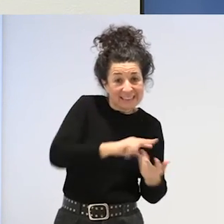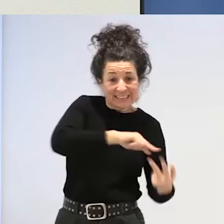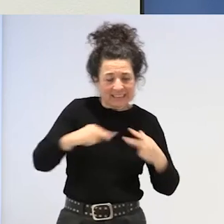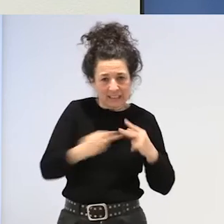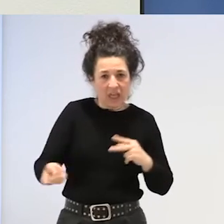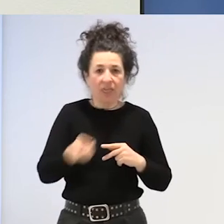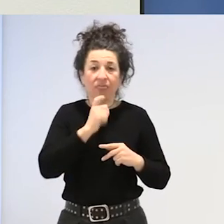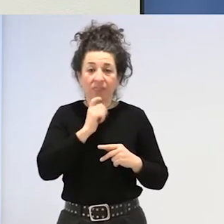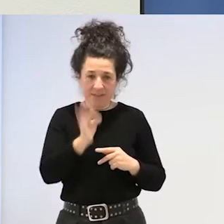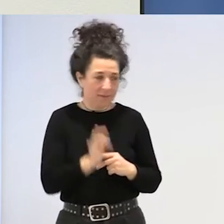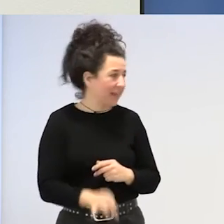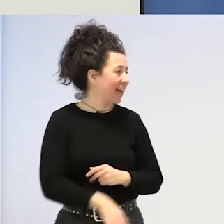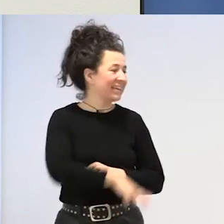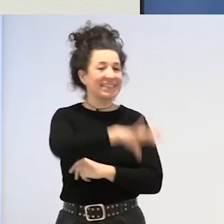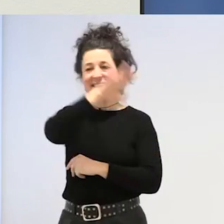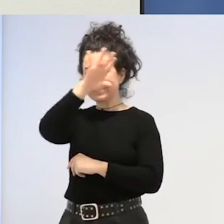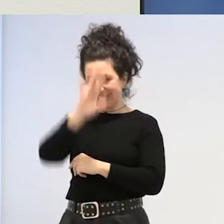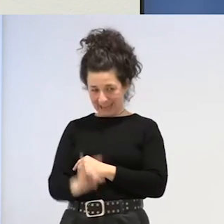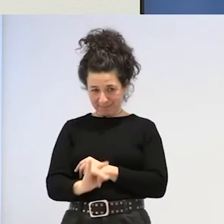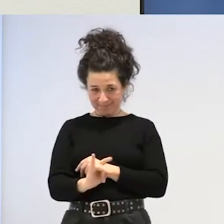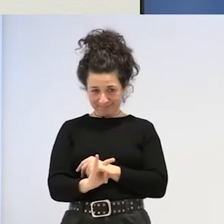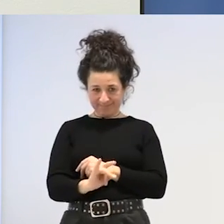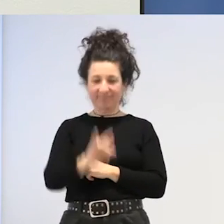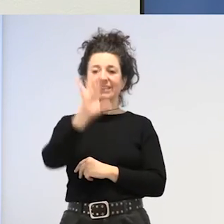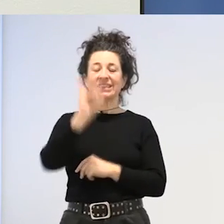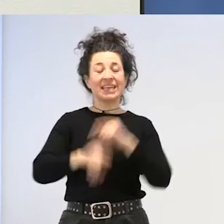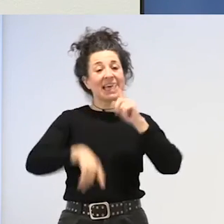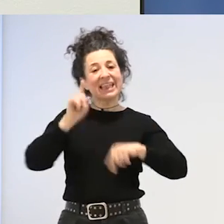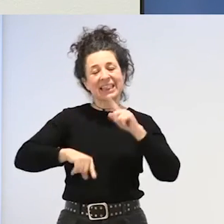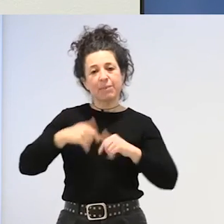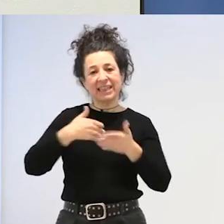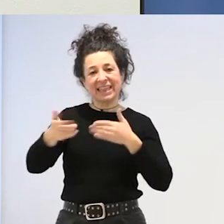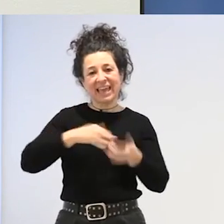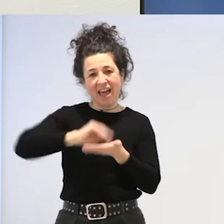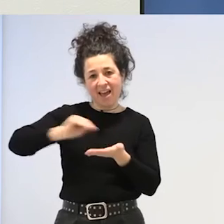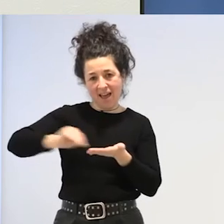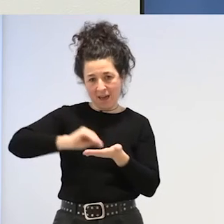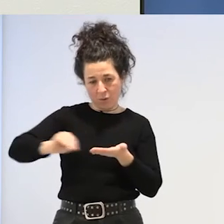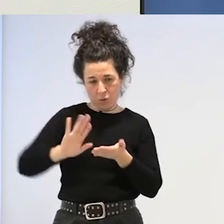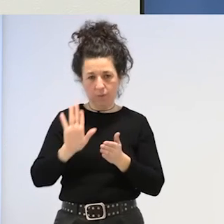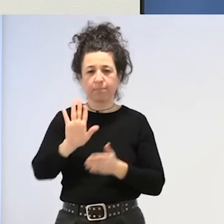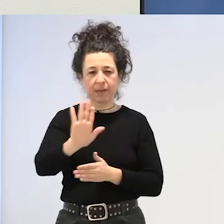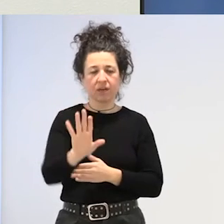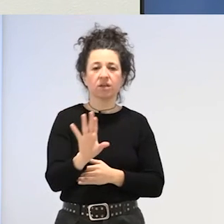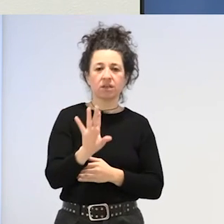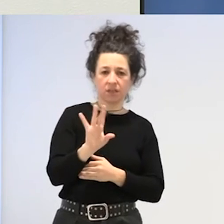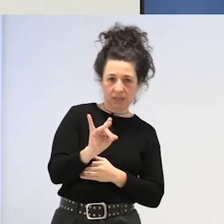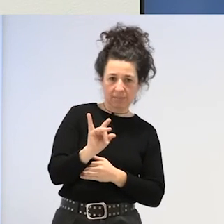Bai. Bai. Idazlearen arabera da. bai,